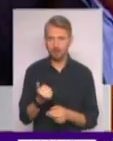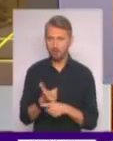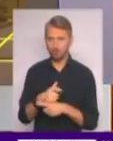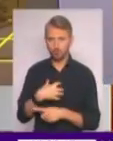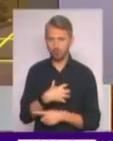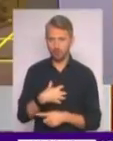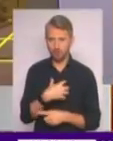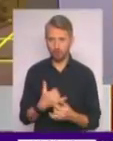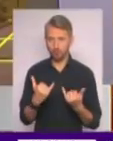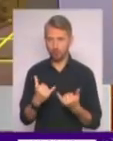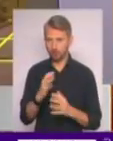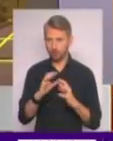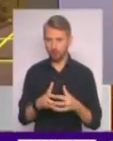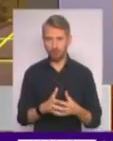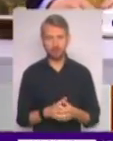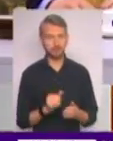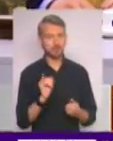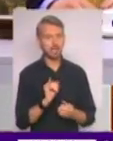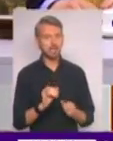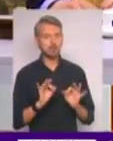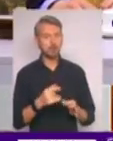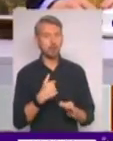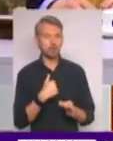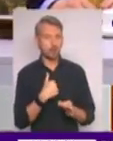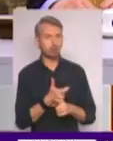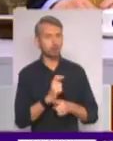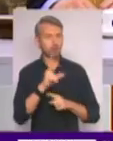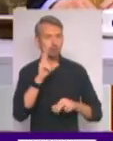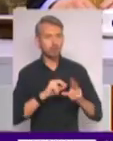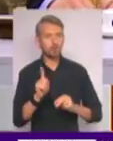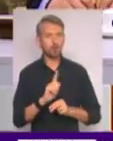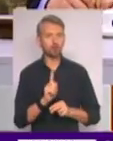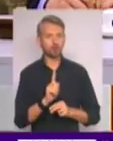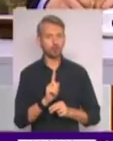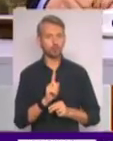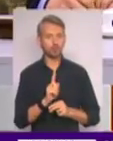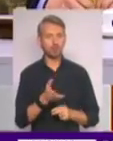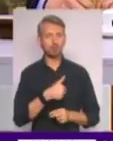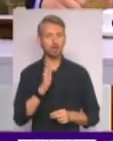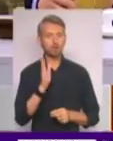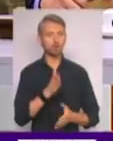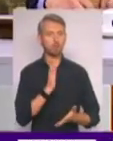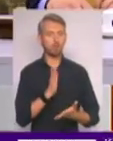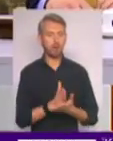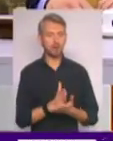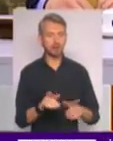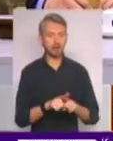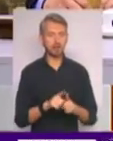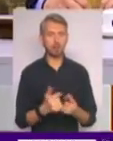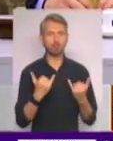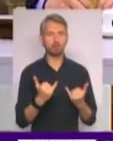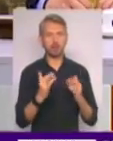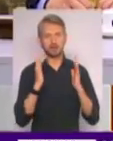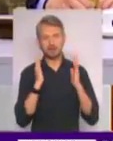нашому світі, звичайно. І звичайно, що я покладаю велику надію на те, що ми будемо мати так само сучасний